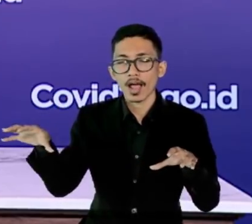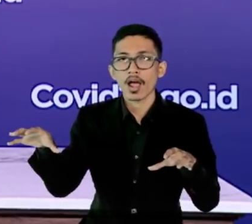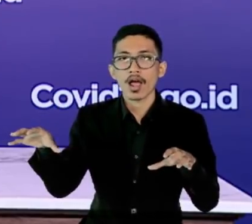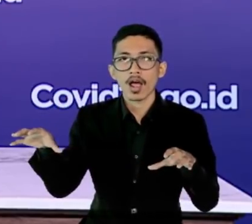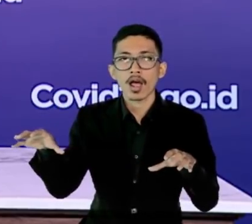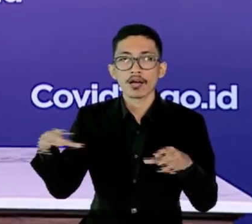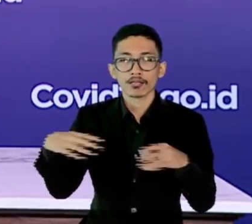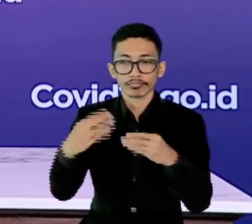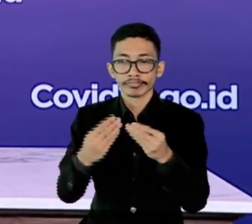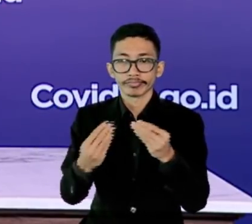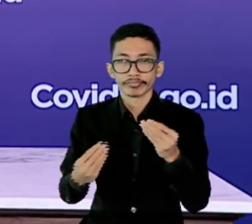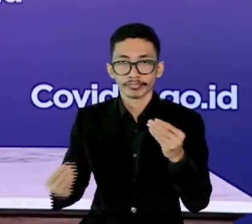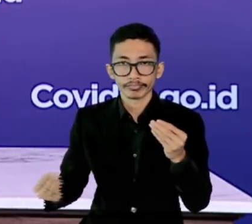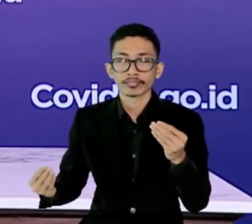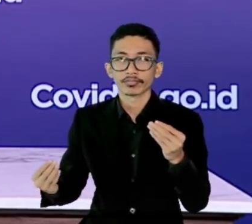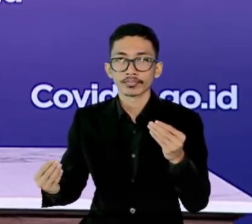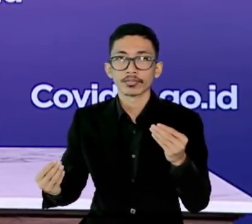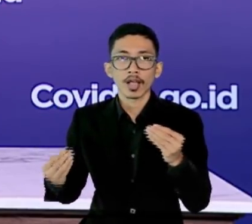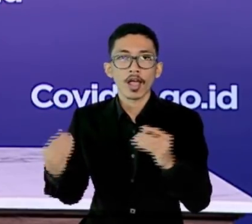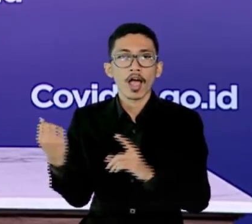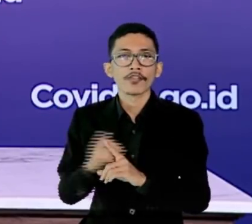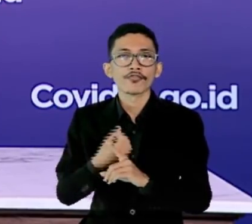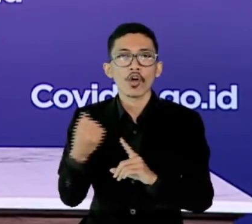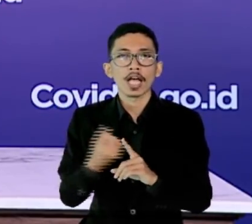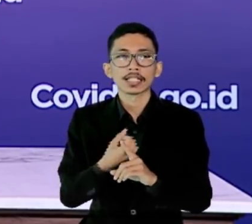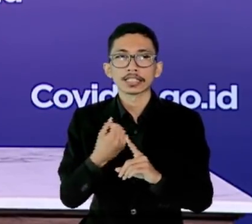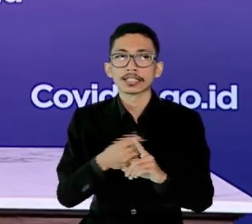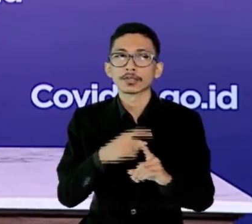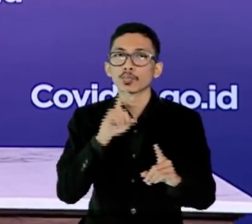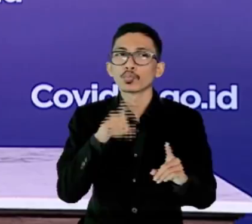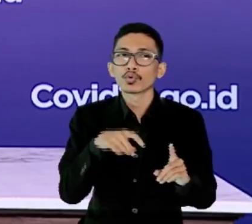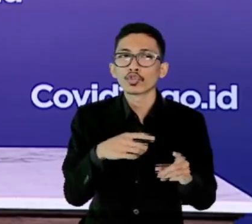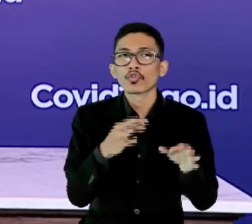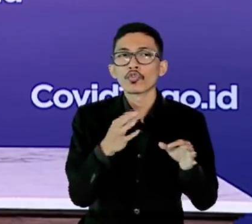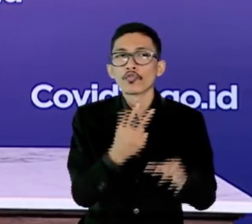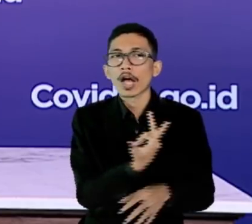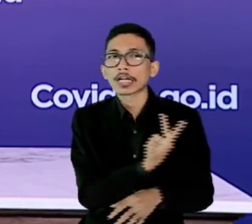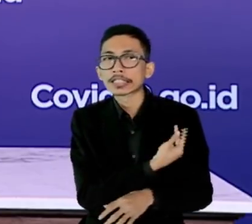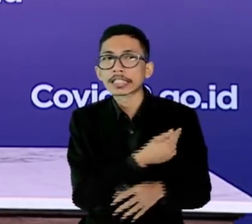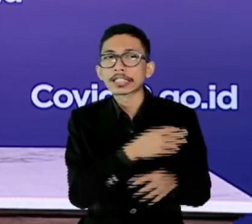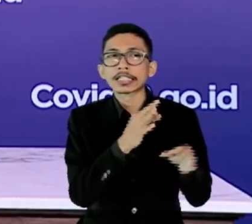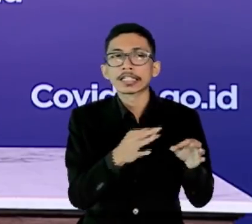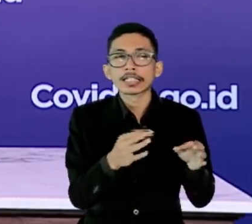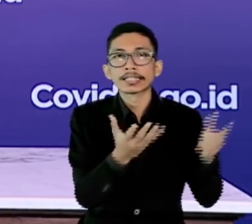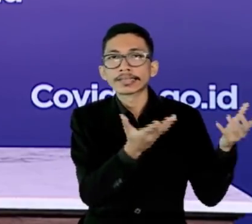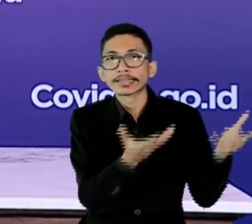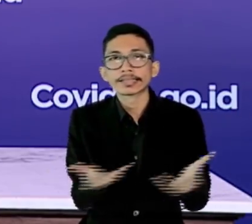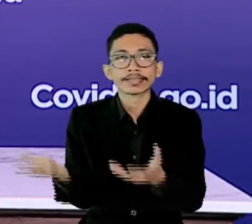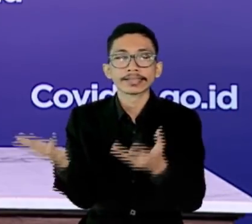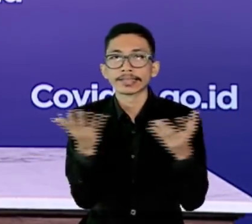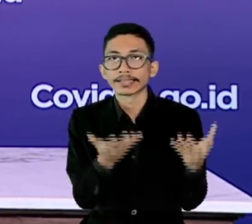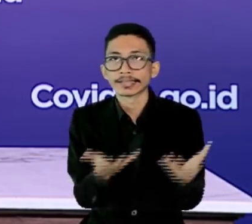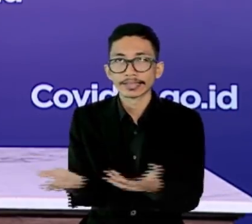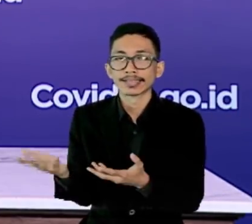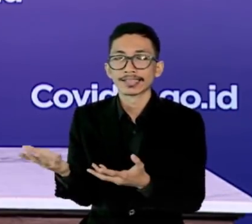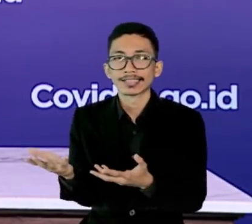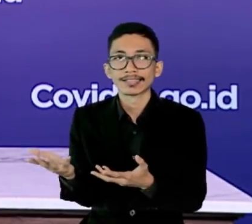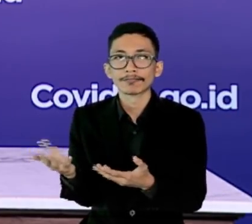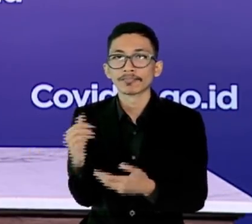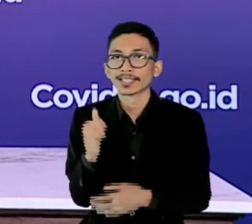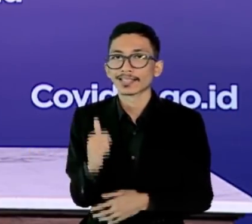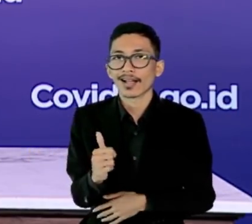di bawahnya untuk mengadvokasikan kebutuhan dosis vaksin di daerahnya. Hal ini juga akan menjadi input